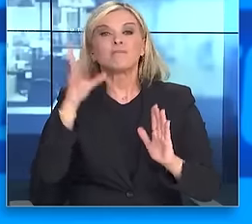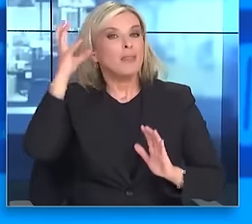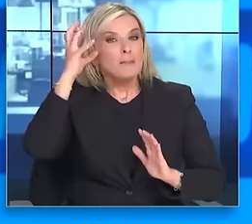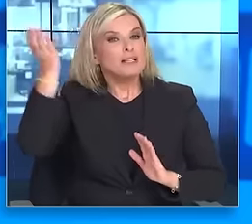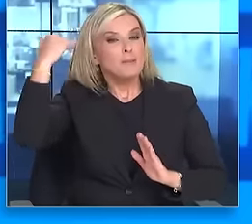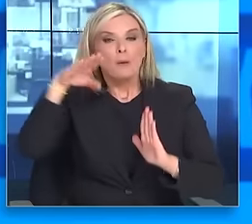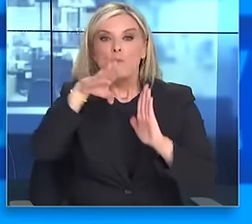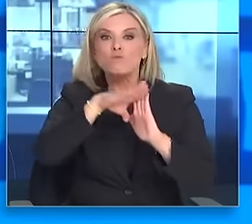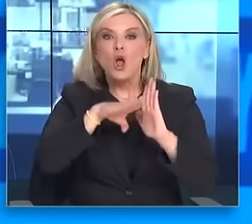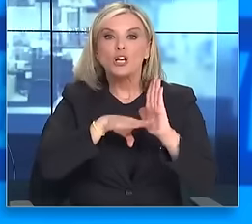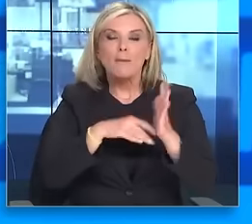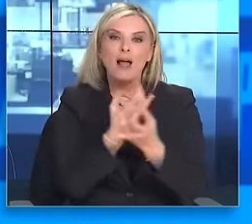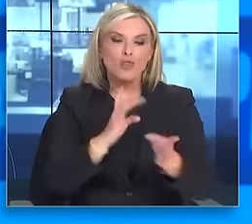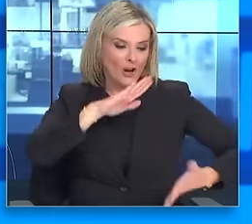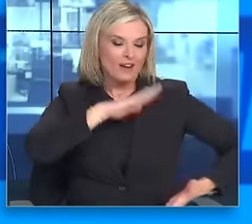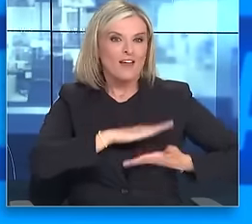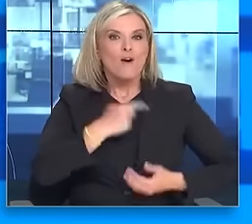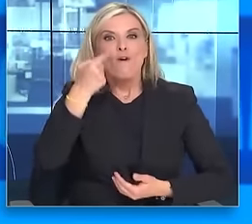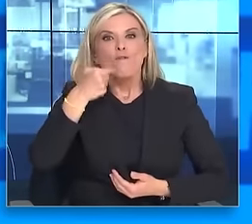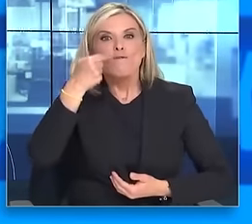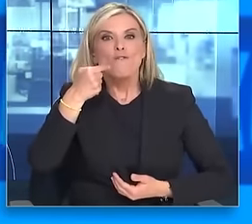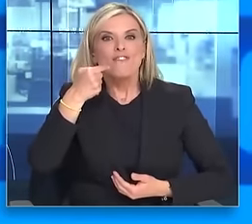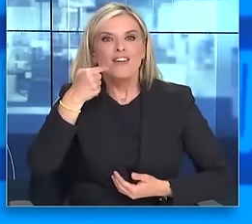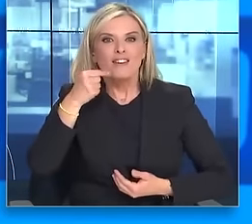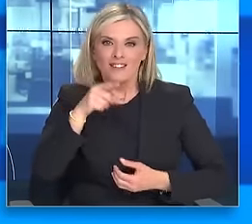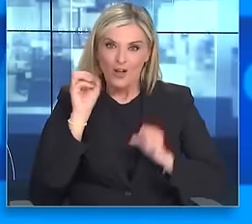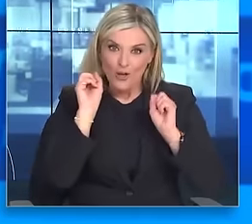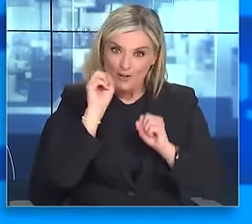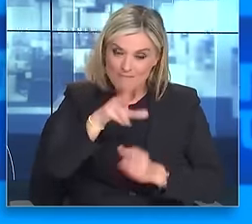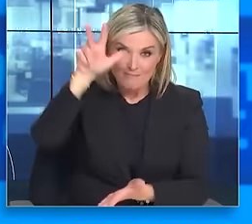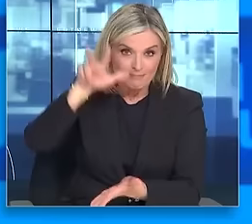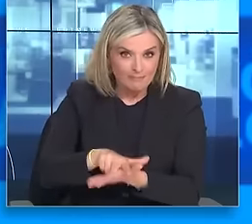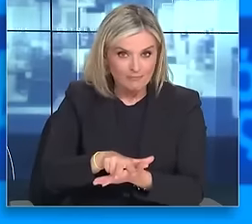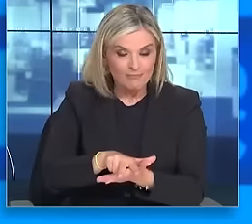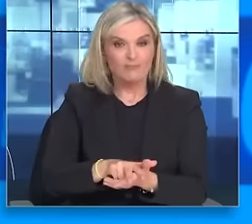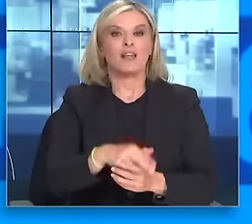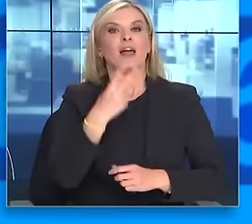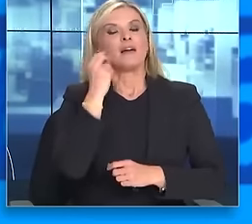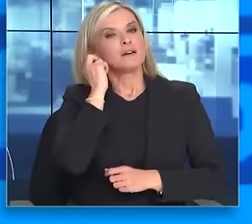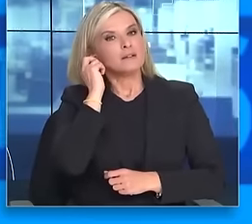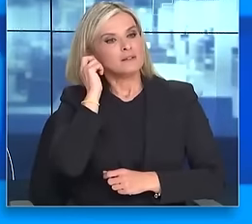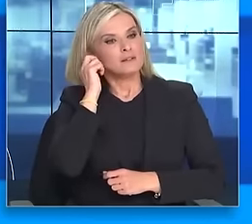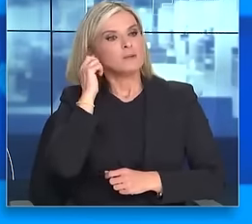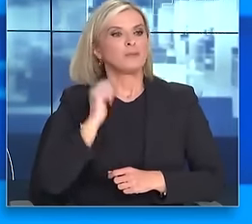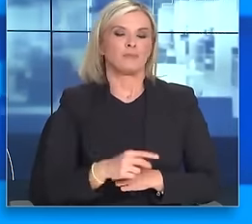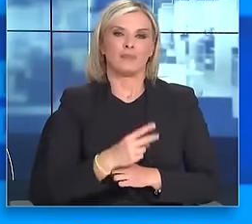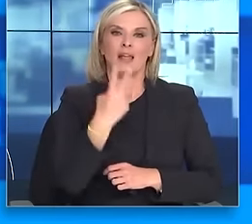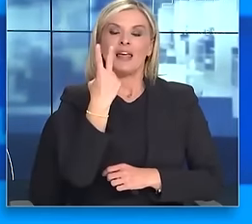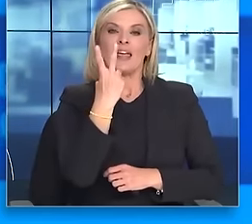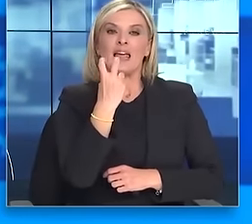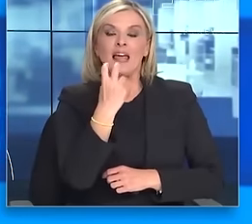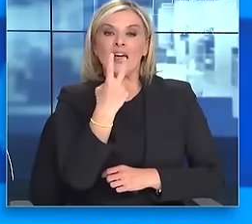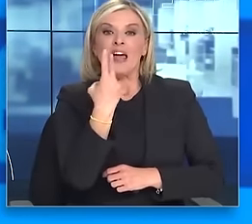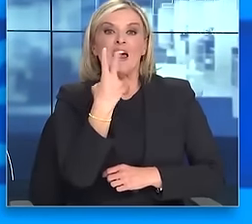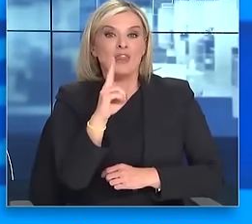στιγμής, έχουμε εντοπίσει 20.000 γυναίκες που διαγνώστηκαν με καρκίνο του μαστού, τον οποίο δεν γνώριζα. Γιατί πήγε το κράτος,